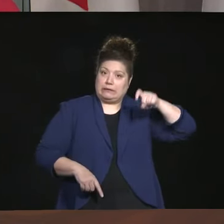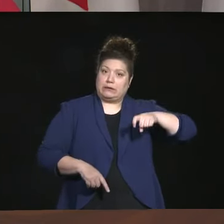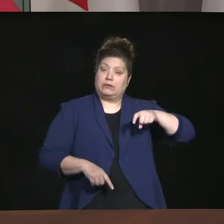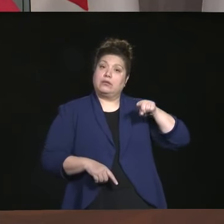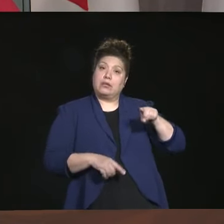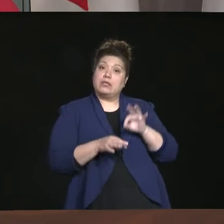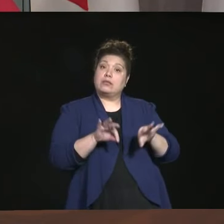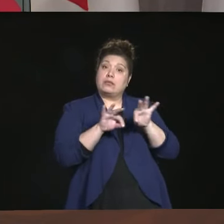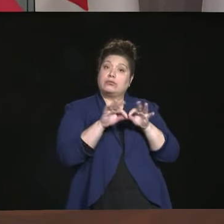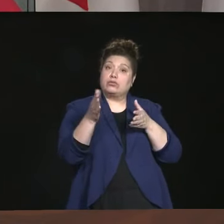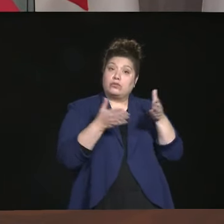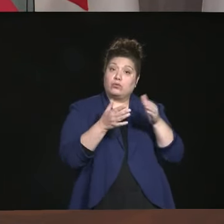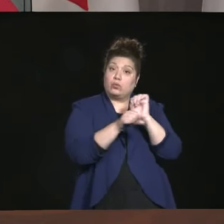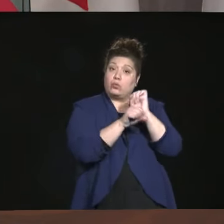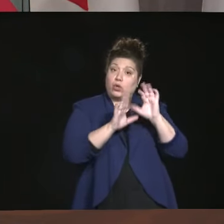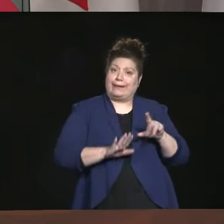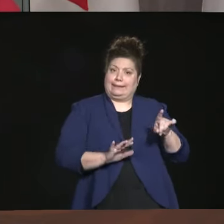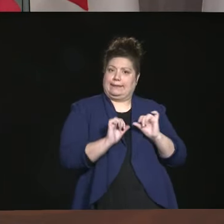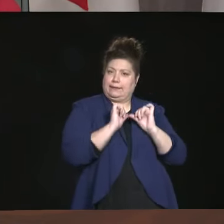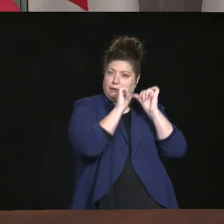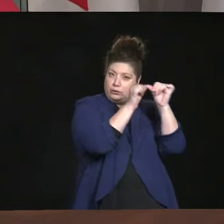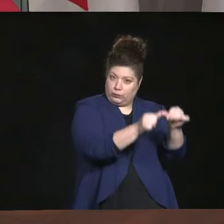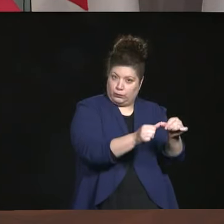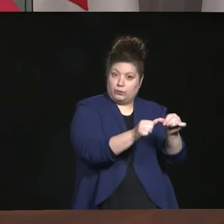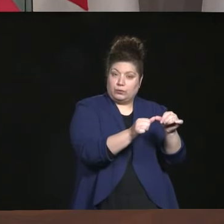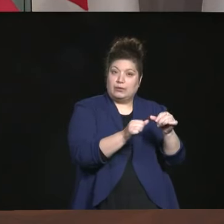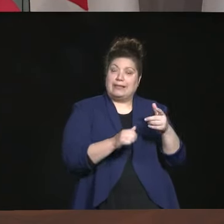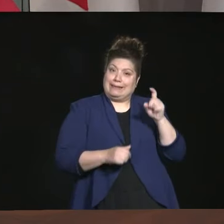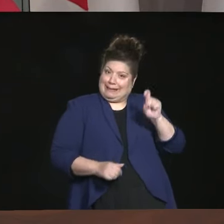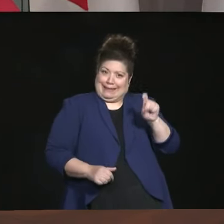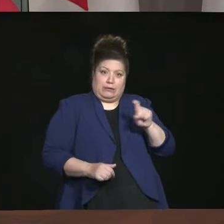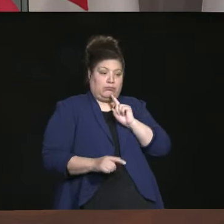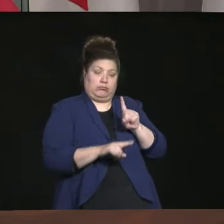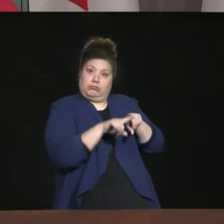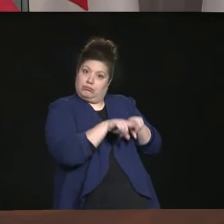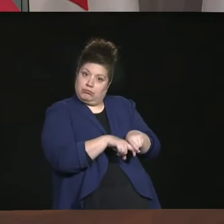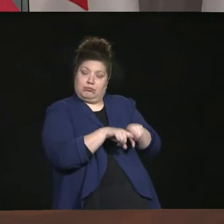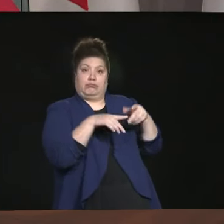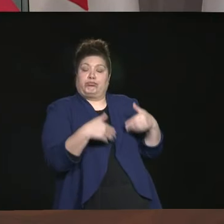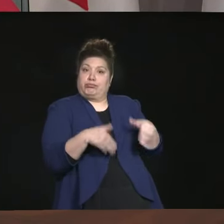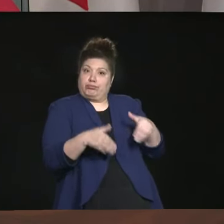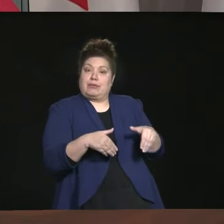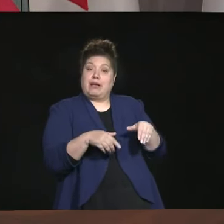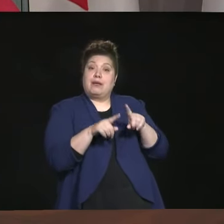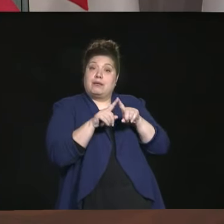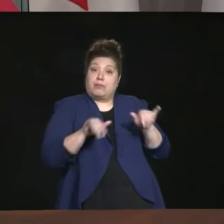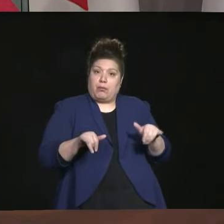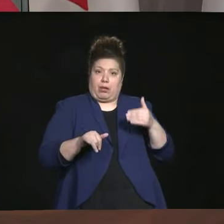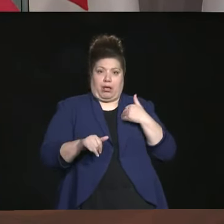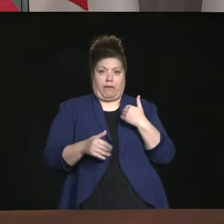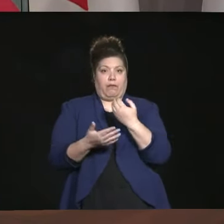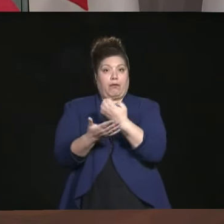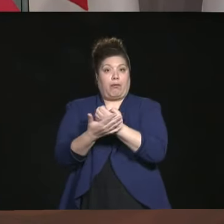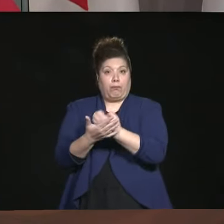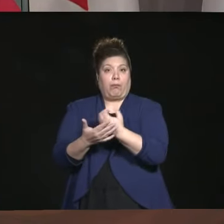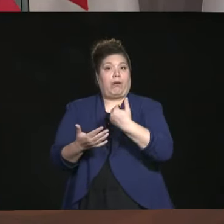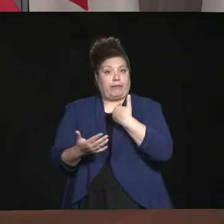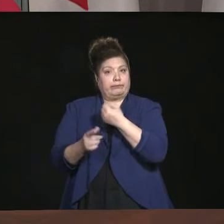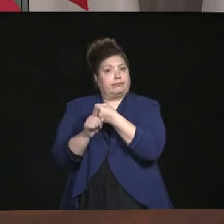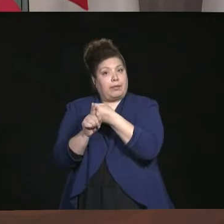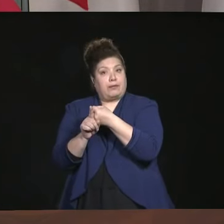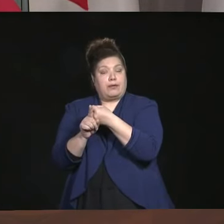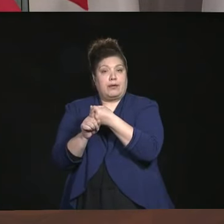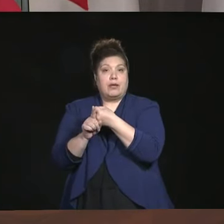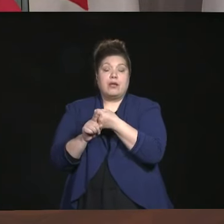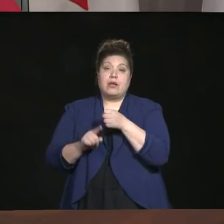à cause de nos politiques nécessaires. Et je peux dire que le fédéral est d'accord avec le